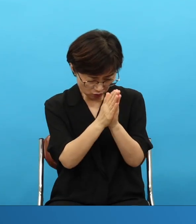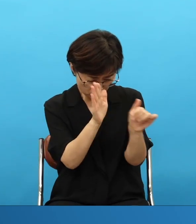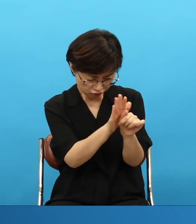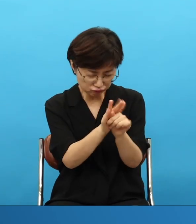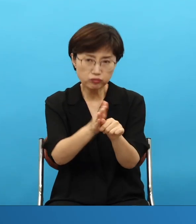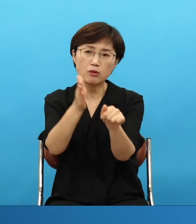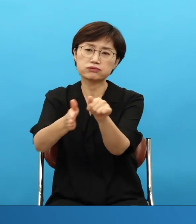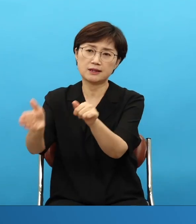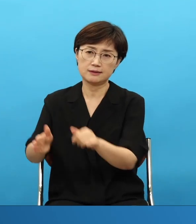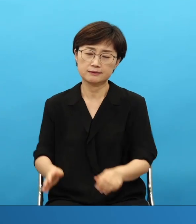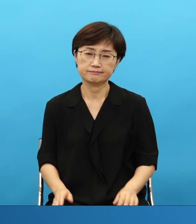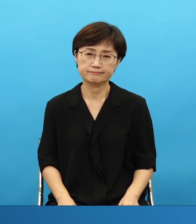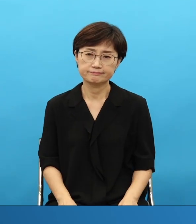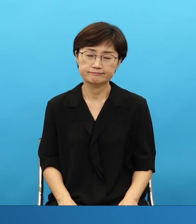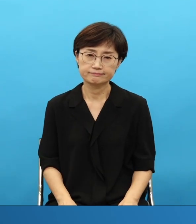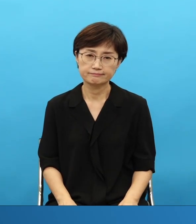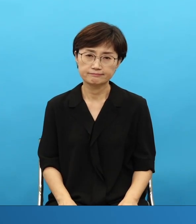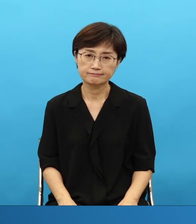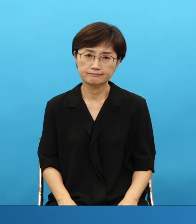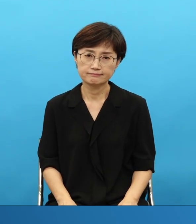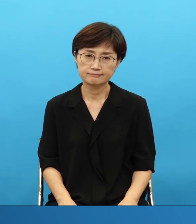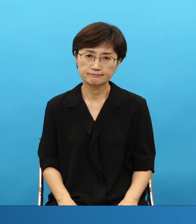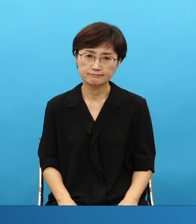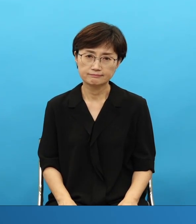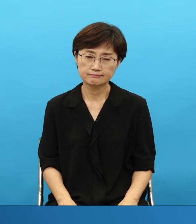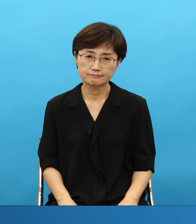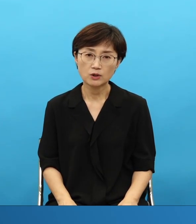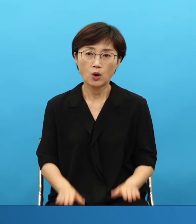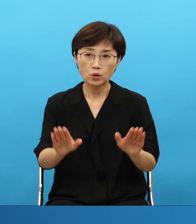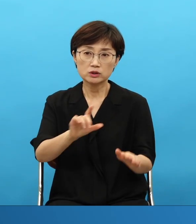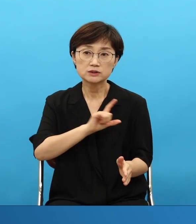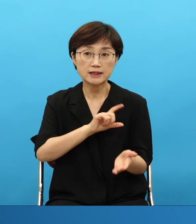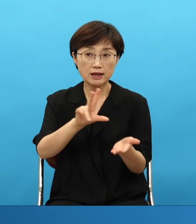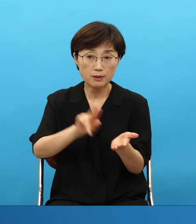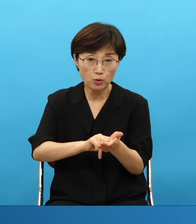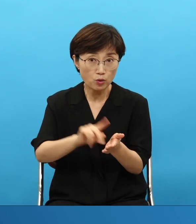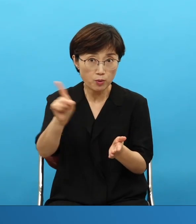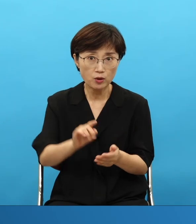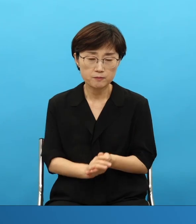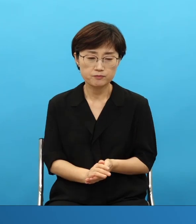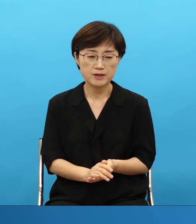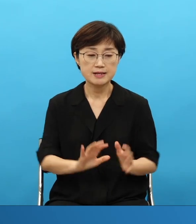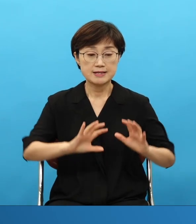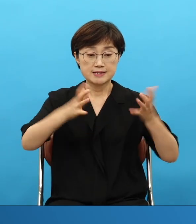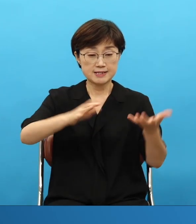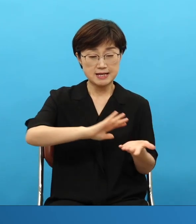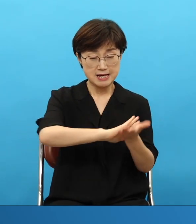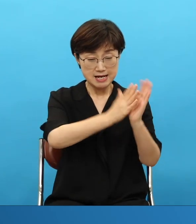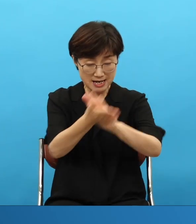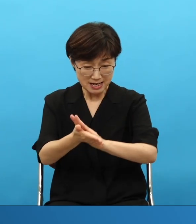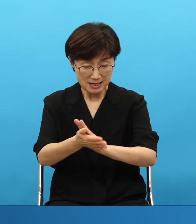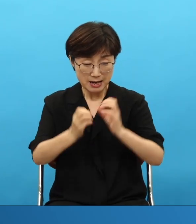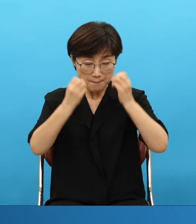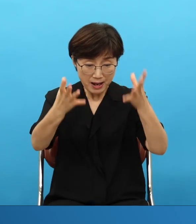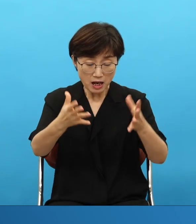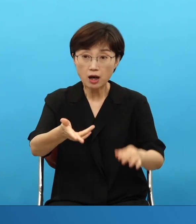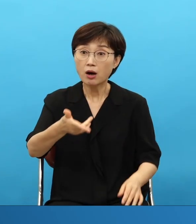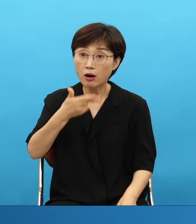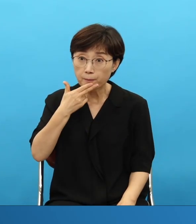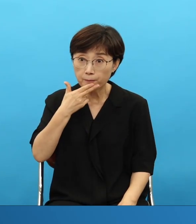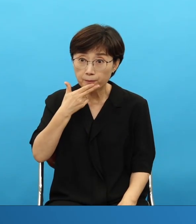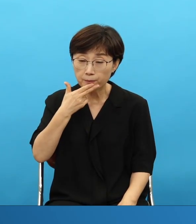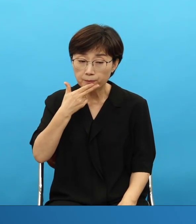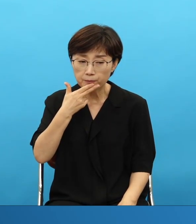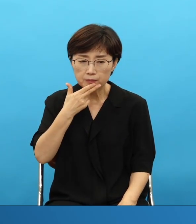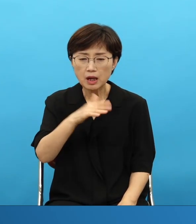for this. 이 지금 천지 개벽되는 역사가 일어나지 않고는 살릴 수가 없어요.